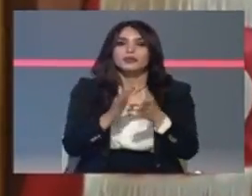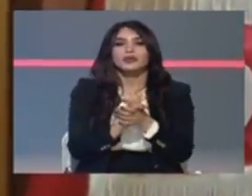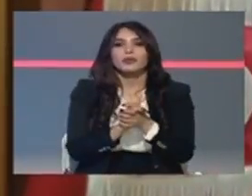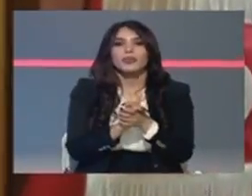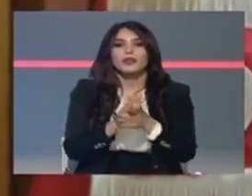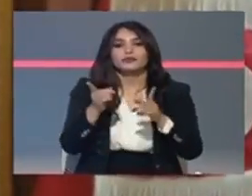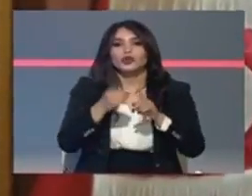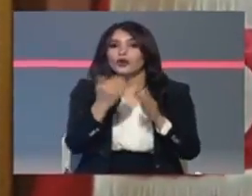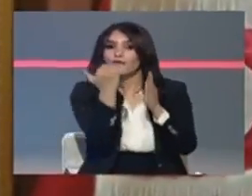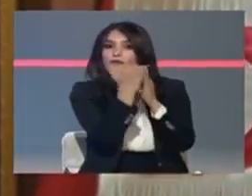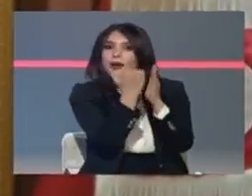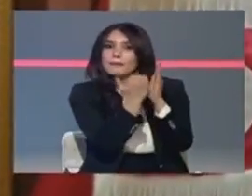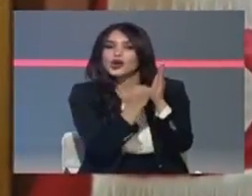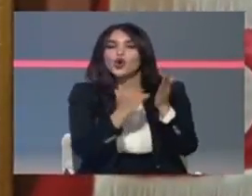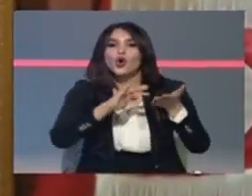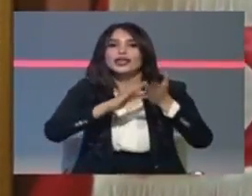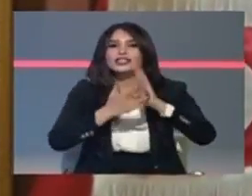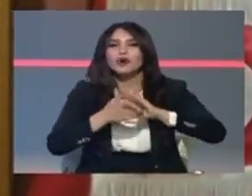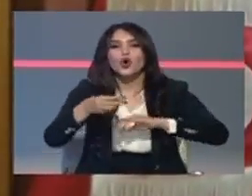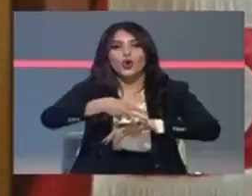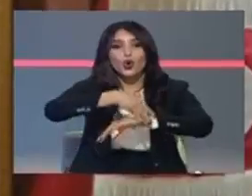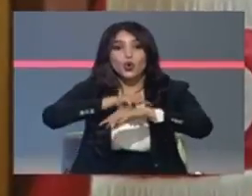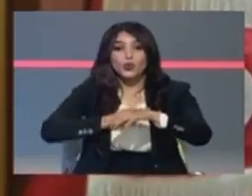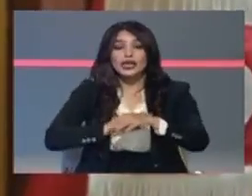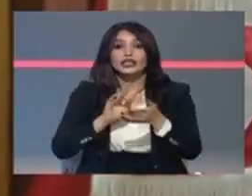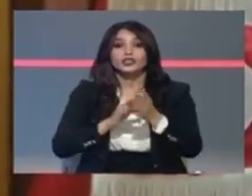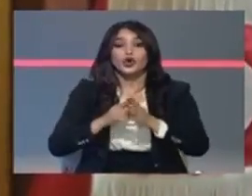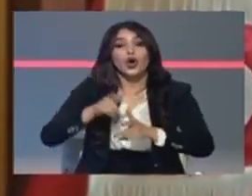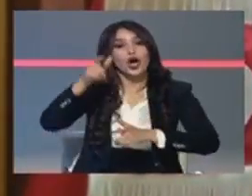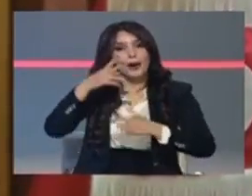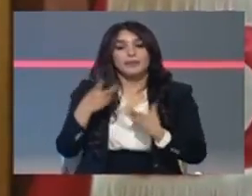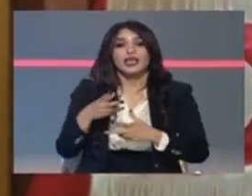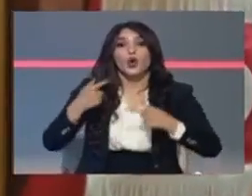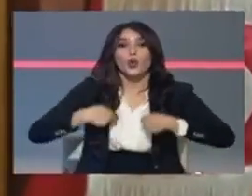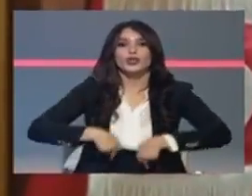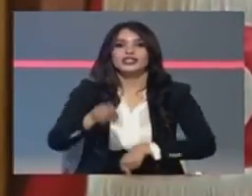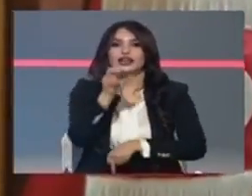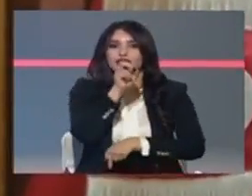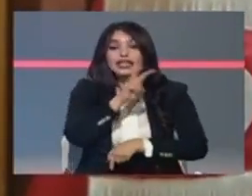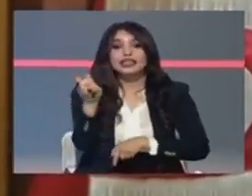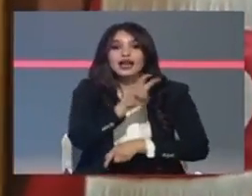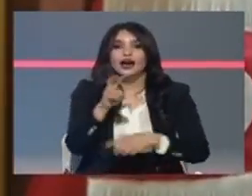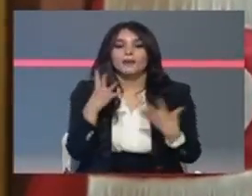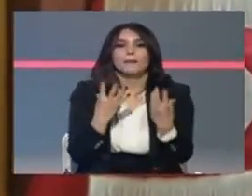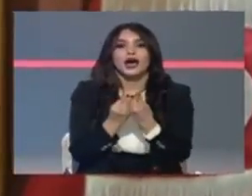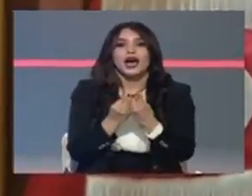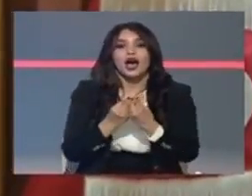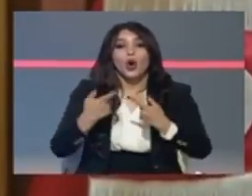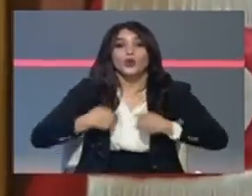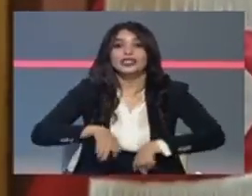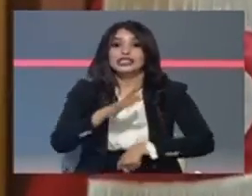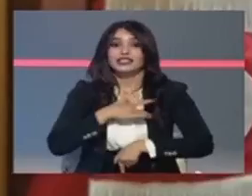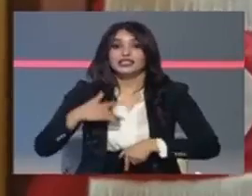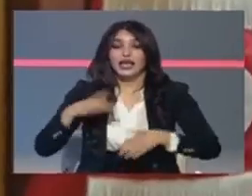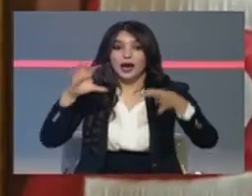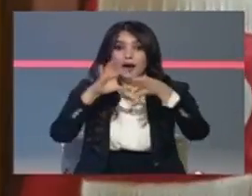القائمة الإسمية لكل ولاية، خرجت وزارة النقل مشكورة قامت بالدورة متاعها مع وزارة الصحة، بمجرد أن